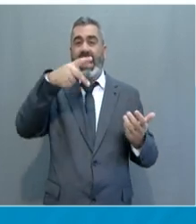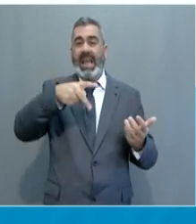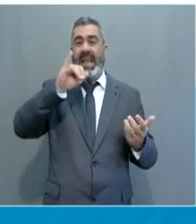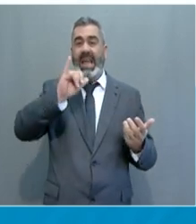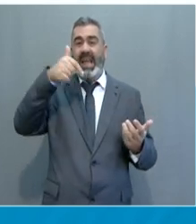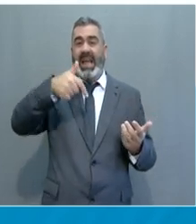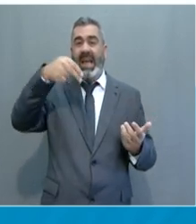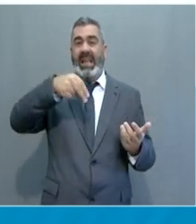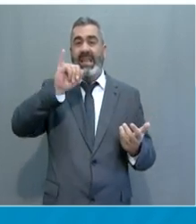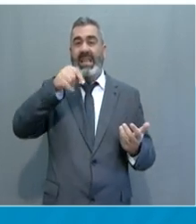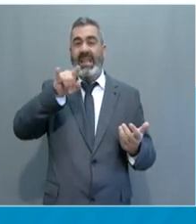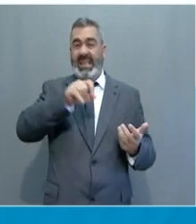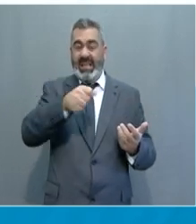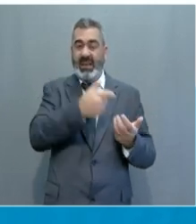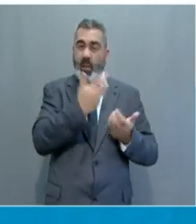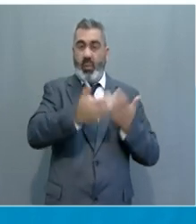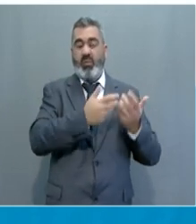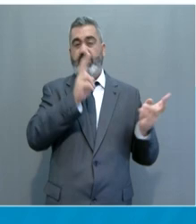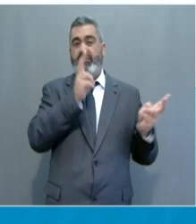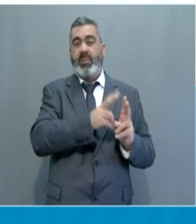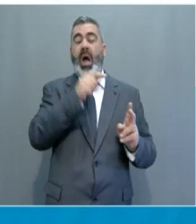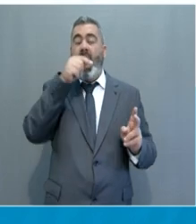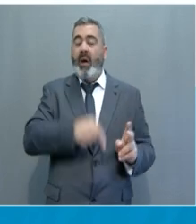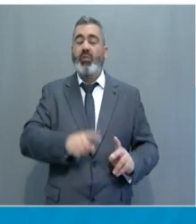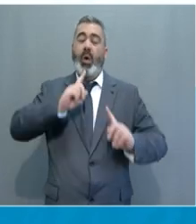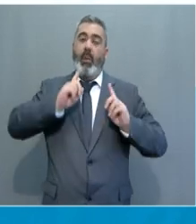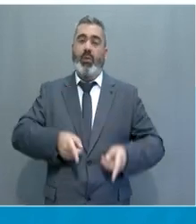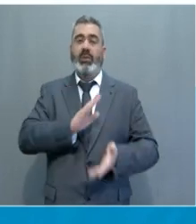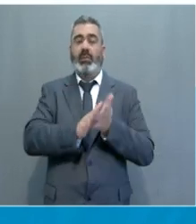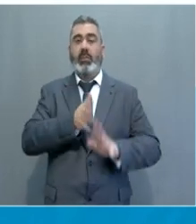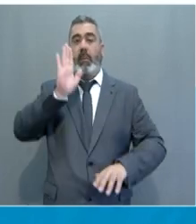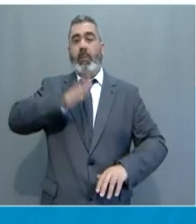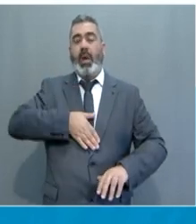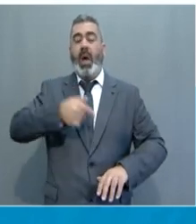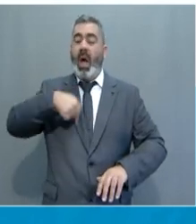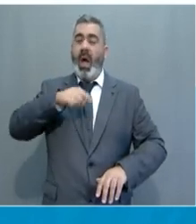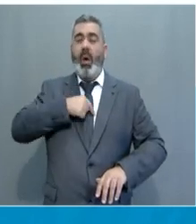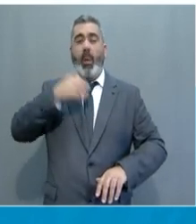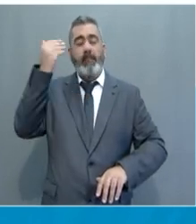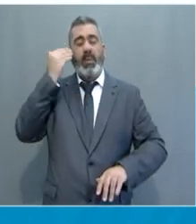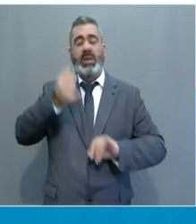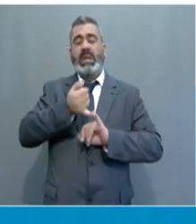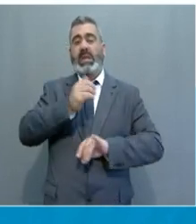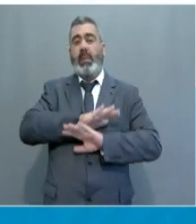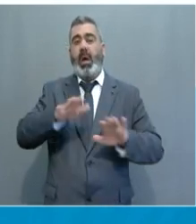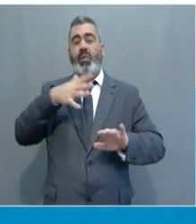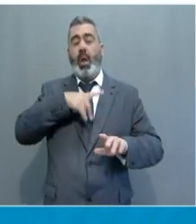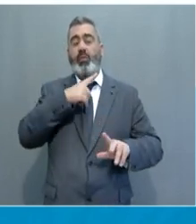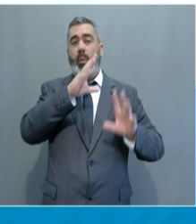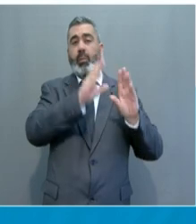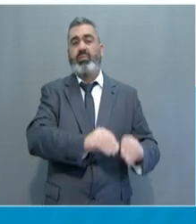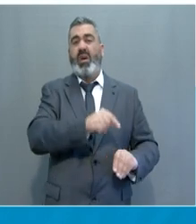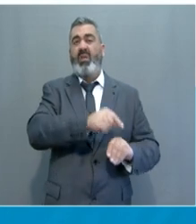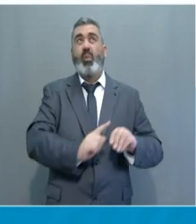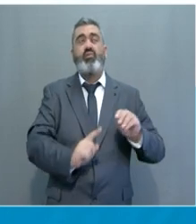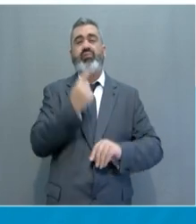επιλογή αδιαπραγμάτευτη. Όπως σας έχω πει πολλές φορές, είναι ένα προσωπικό δικό μου στοίχημα και αυτές τις πολιτικές μας θα